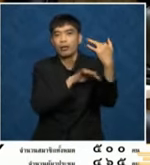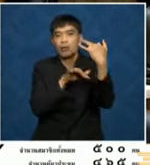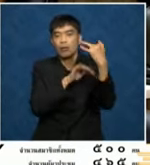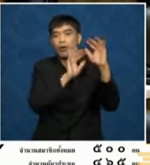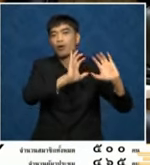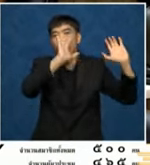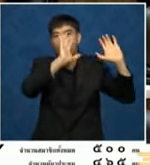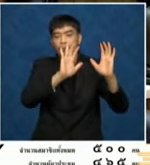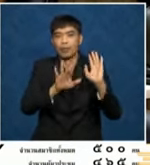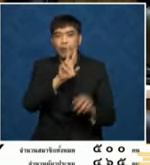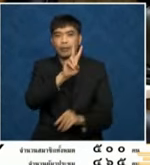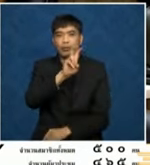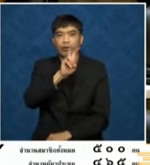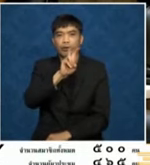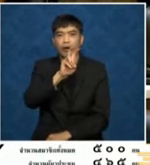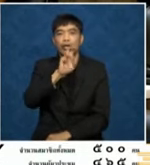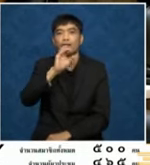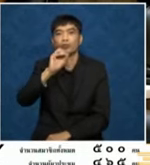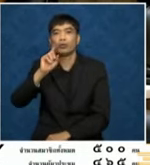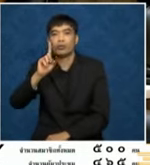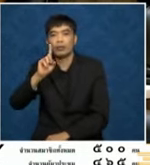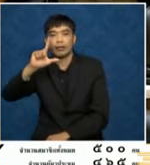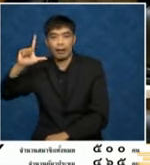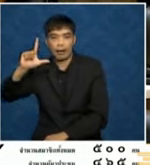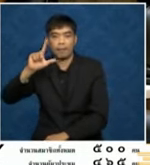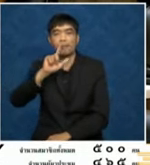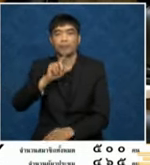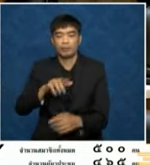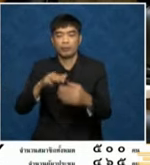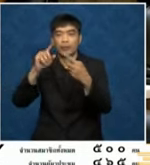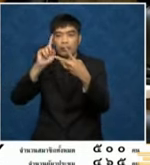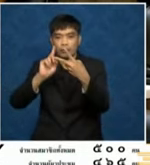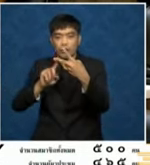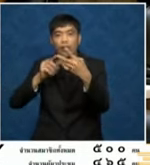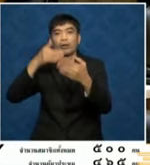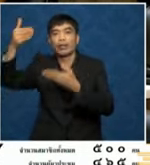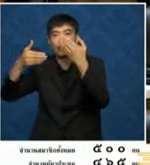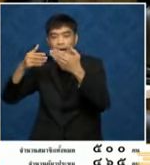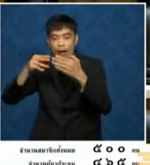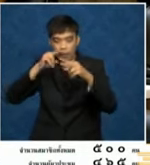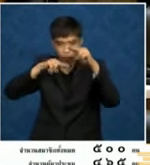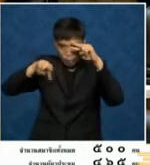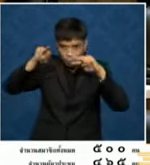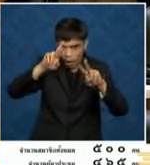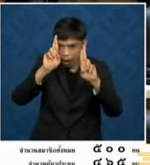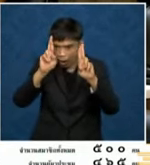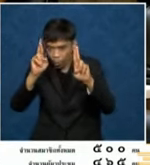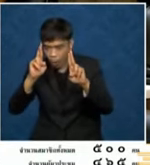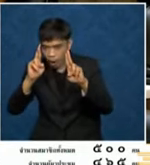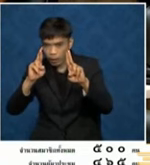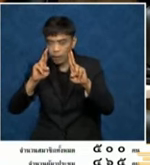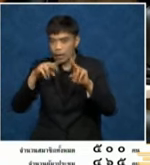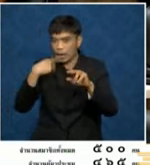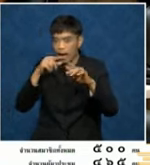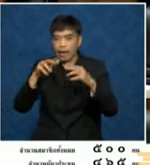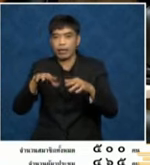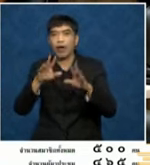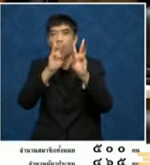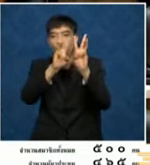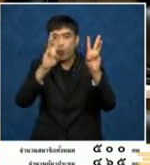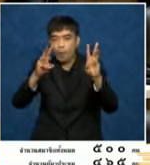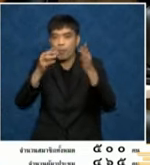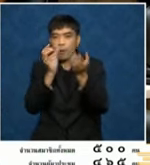เนี่ย201ล้านบาท201ล้านบาทนะครับกับอีก1กิจกรรมนึงก็คือการเฝ้าระวังการถูกโจมตีการฝังตัวเว็บพนันออน